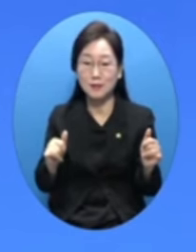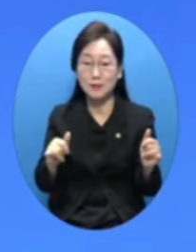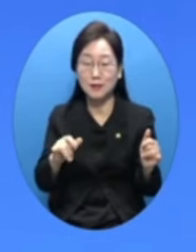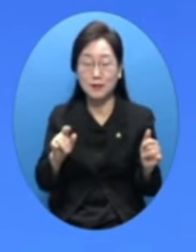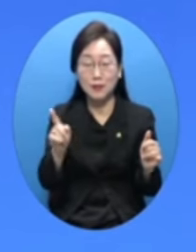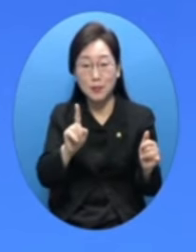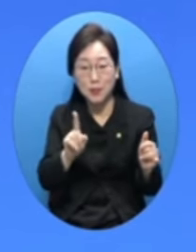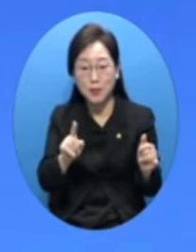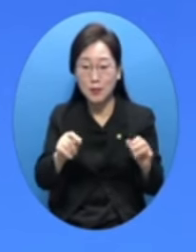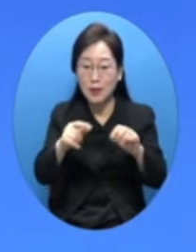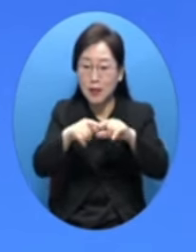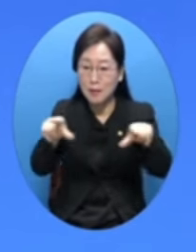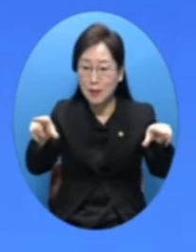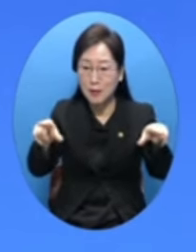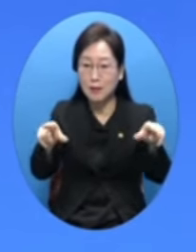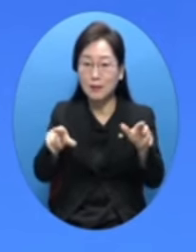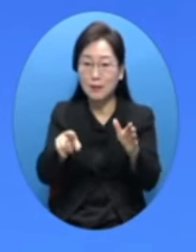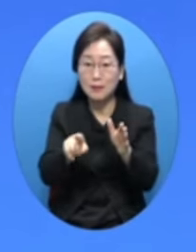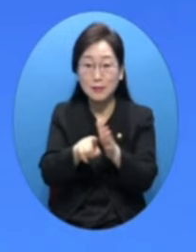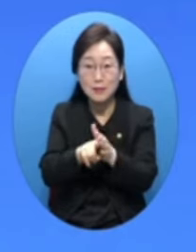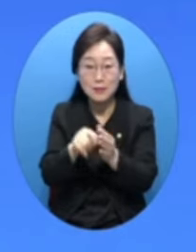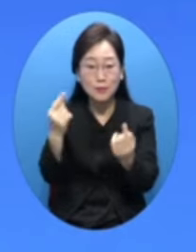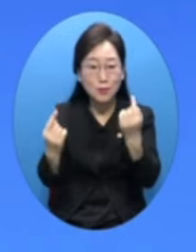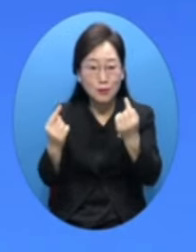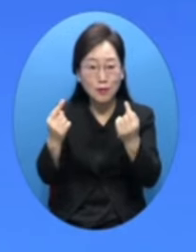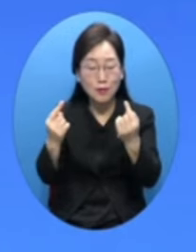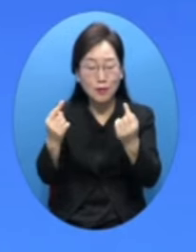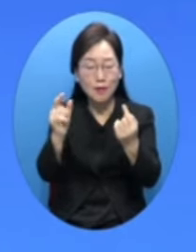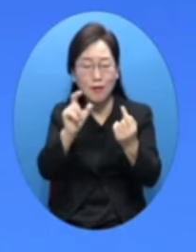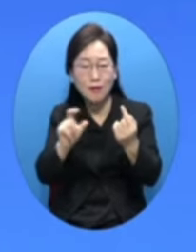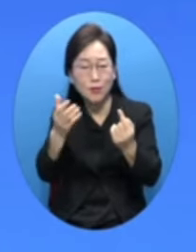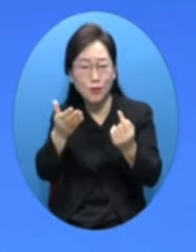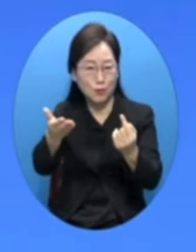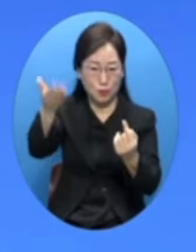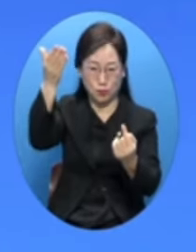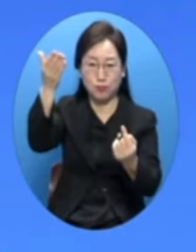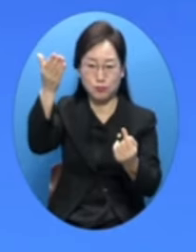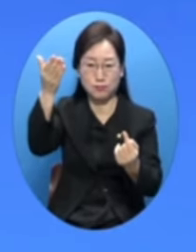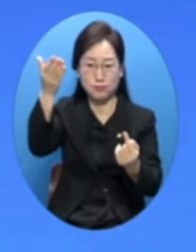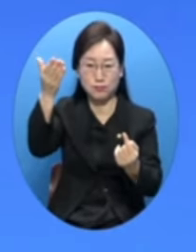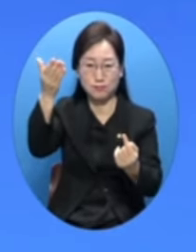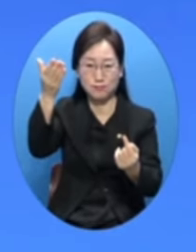일반적인 믿음보다 한 차원 위에 있는